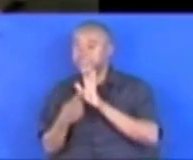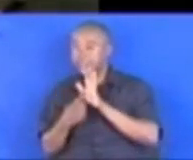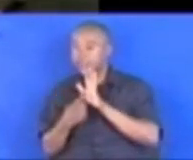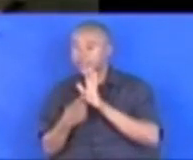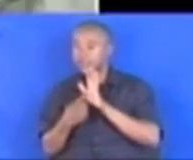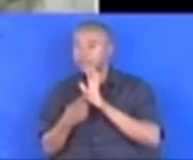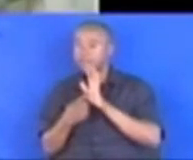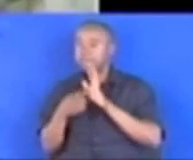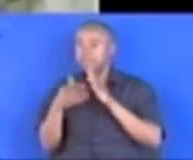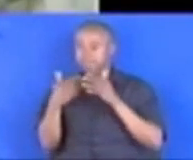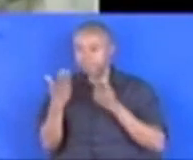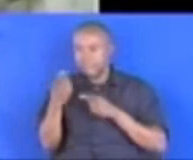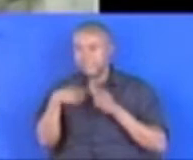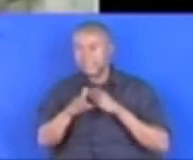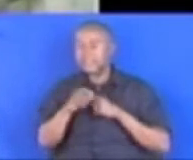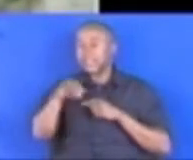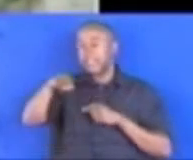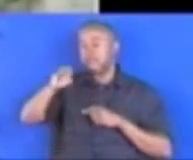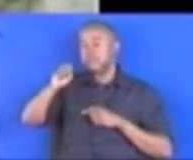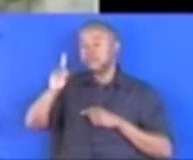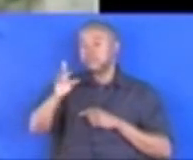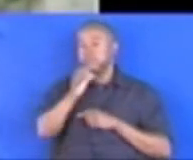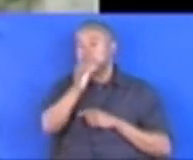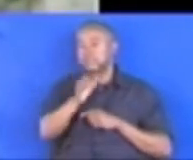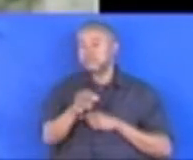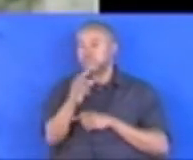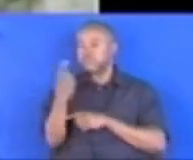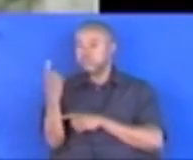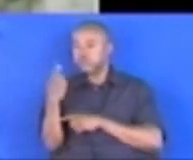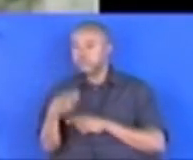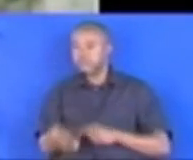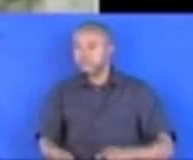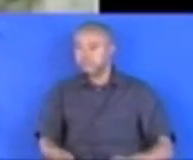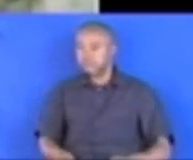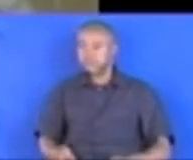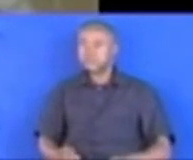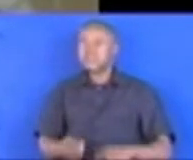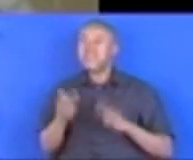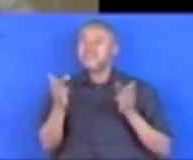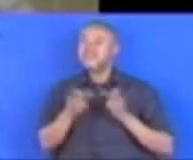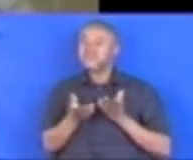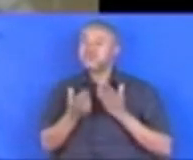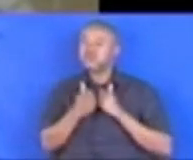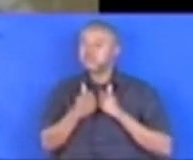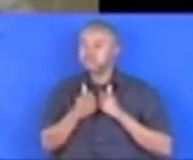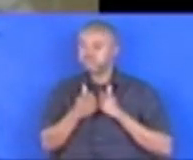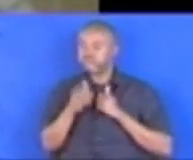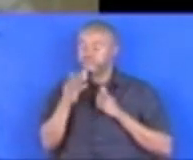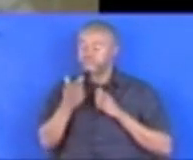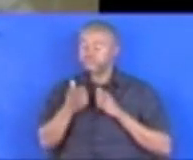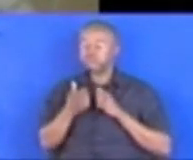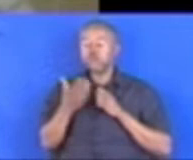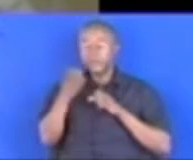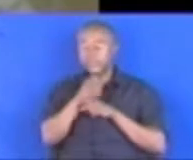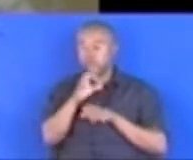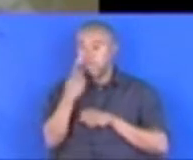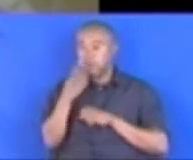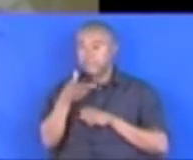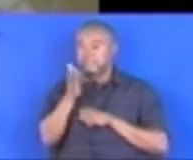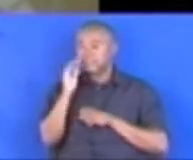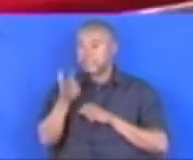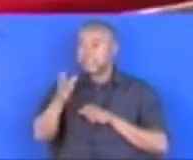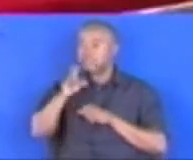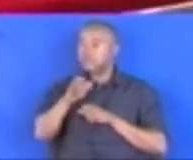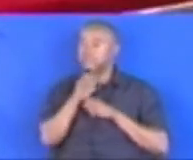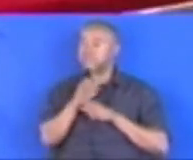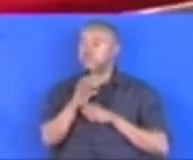katika magala yani MSD 21%. Hata hivyo, ili kupandisha upatikanaji wa dawa, serikali iliongeza